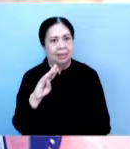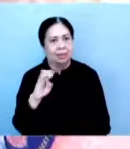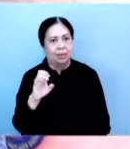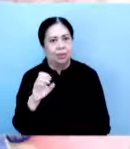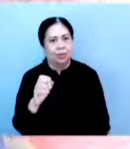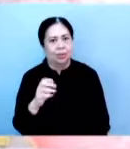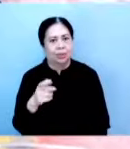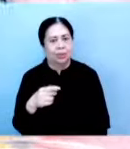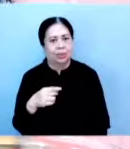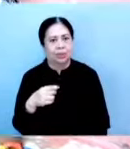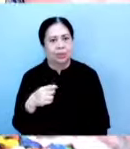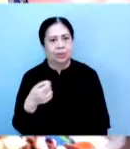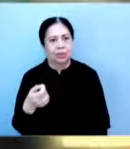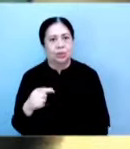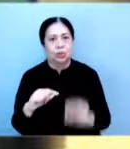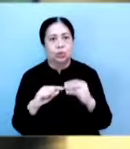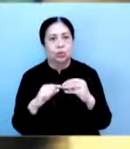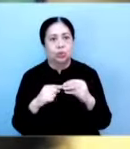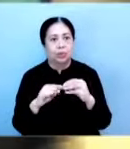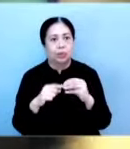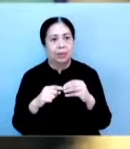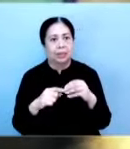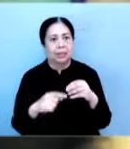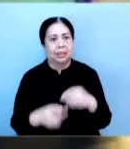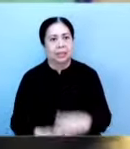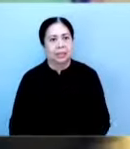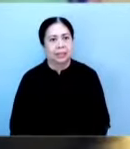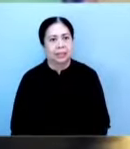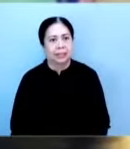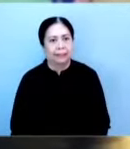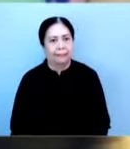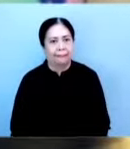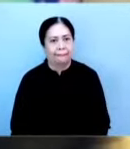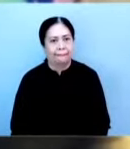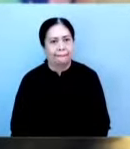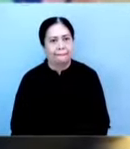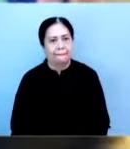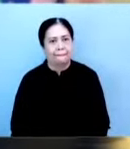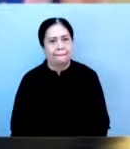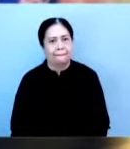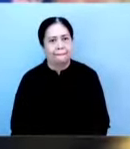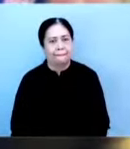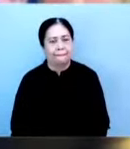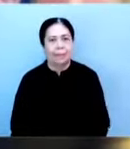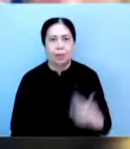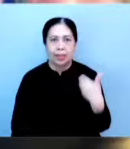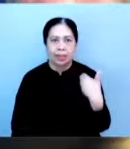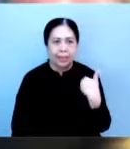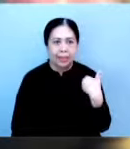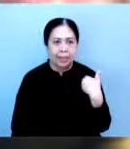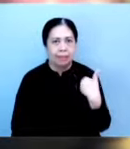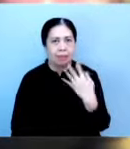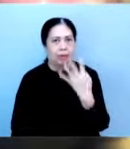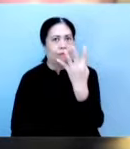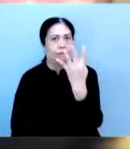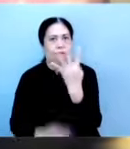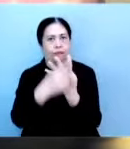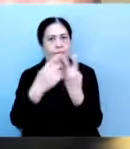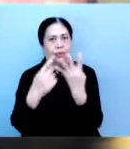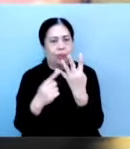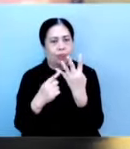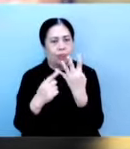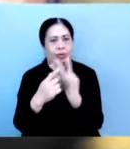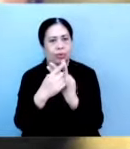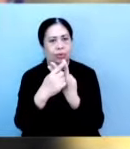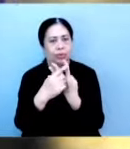strawberry powder Yes po strawberry yan So ano kadalasan ng flavors Ano anong meron so meron po kaming four major flavors yung Presa na tinatawag